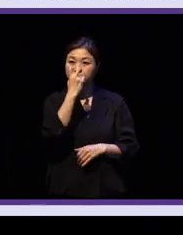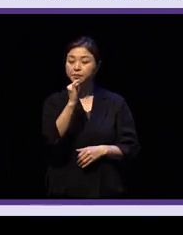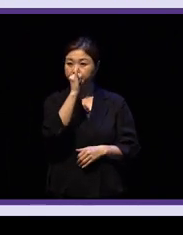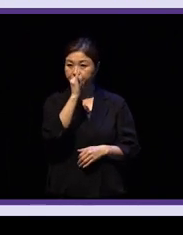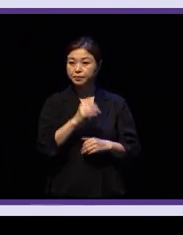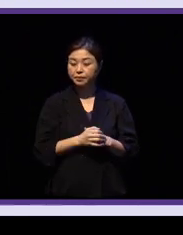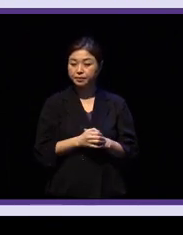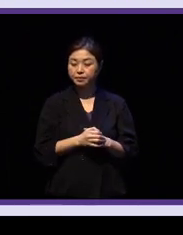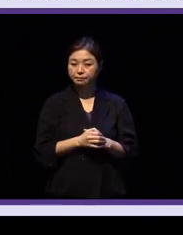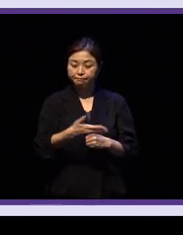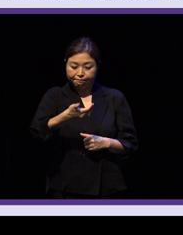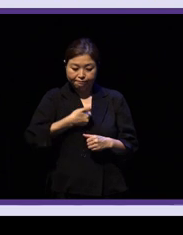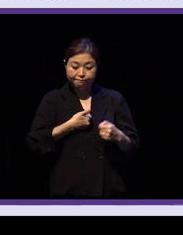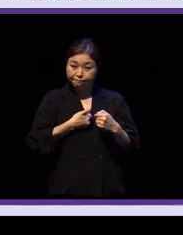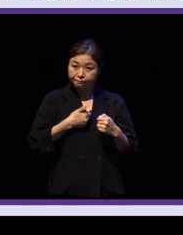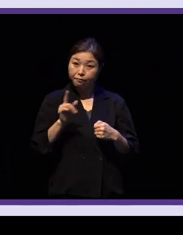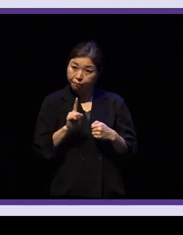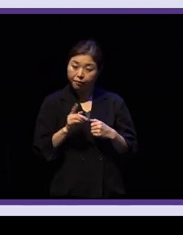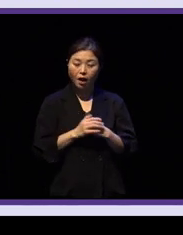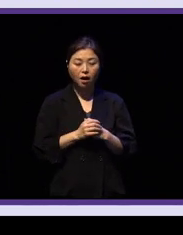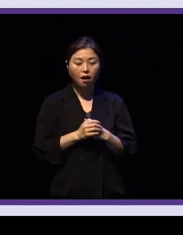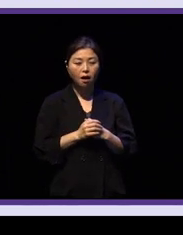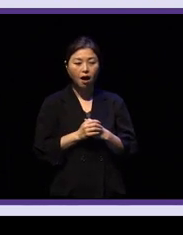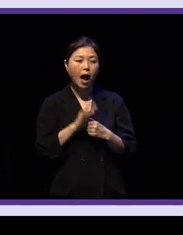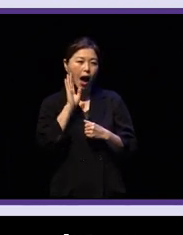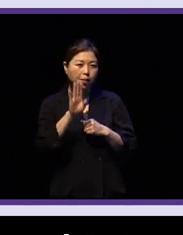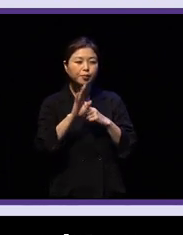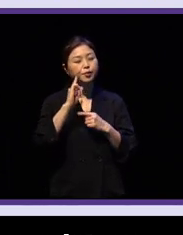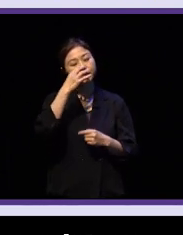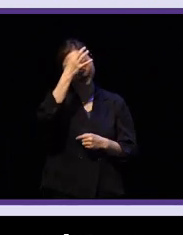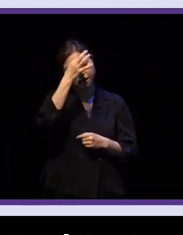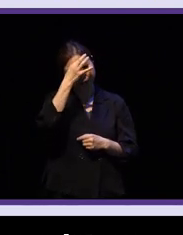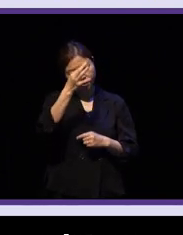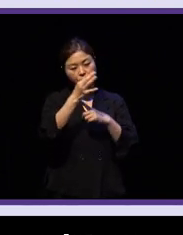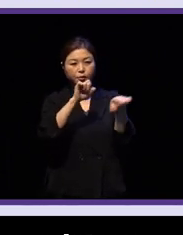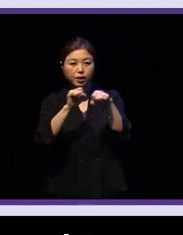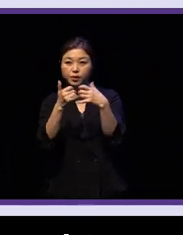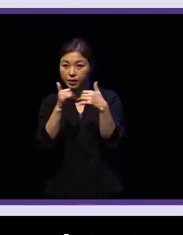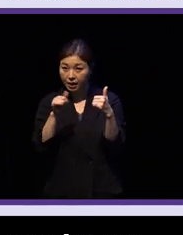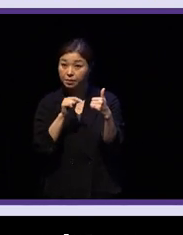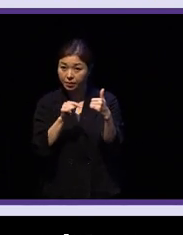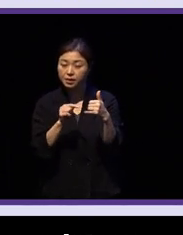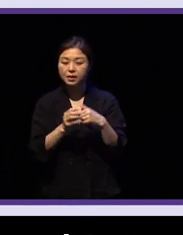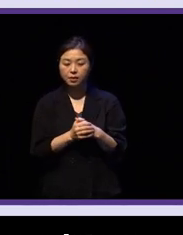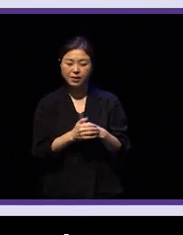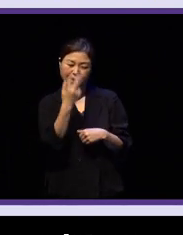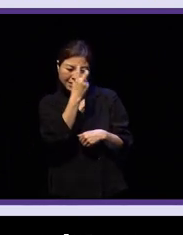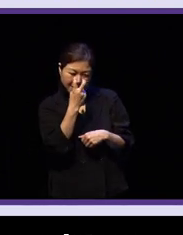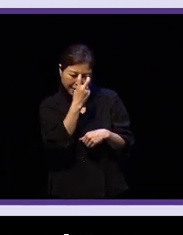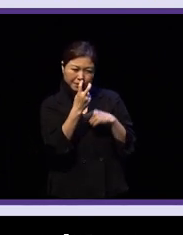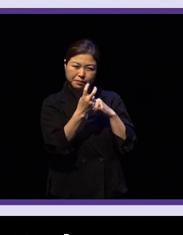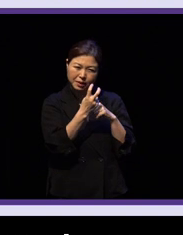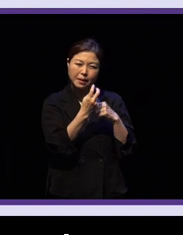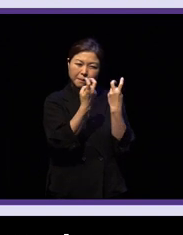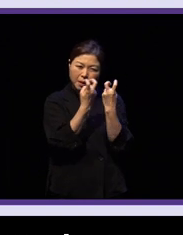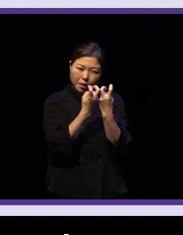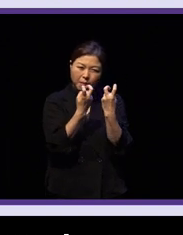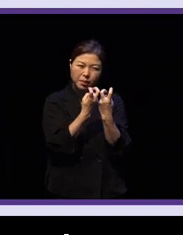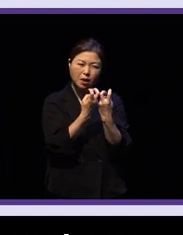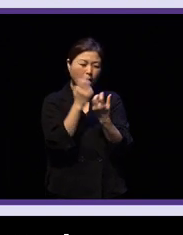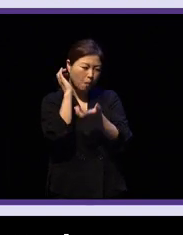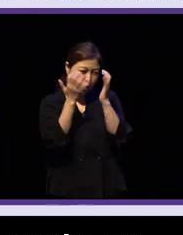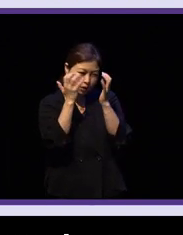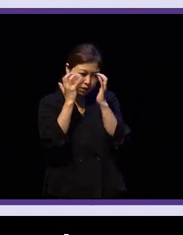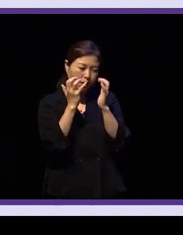사업의 최종 수혜자는 예비예술인이기 때문에 좀 심의 기준이 복잡하고 좀 다양합니다 먼저